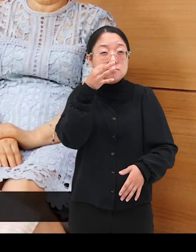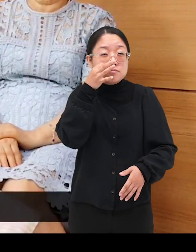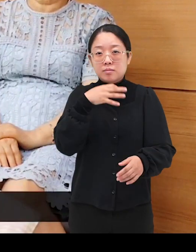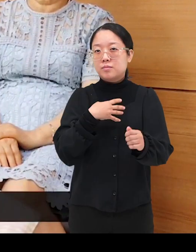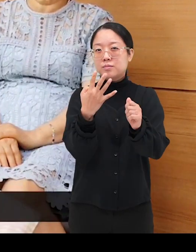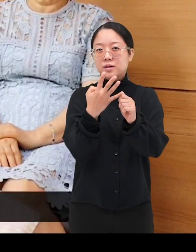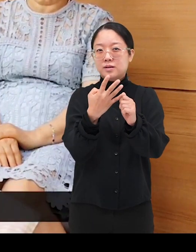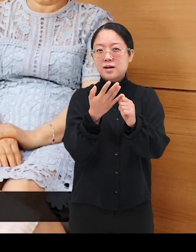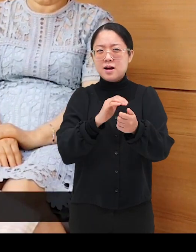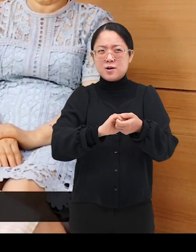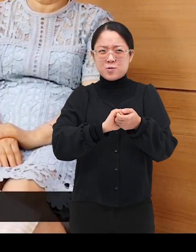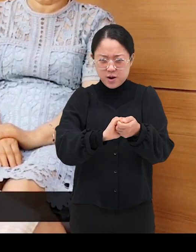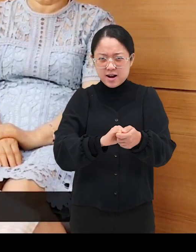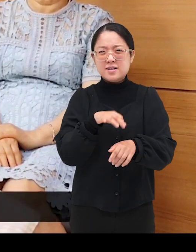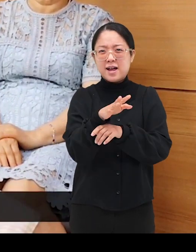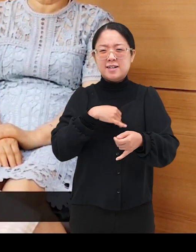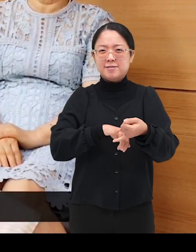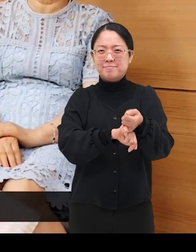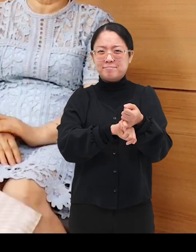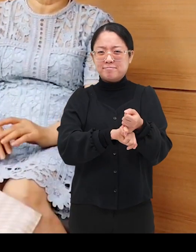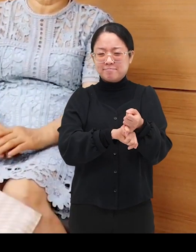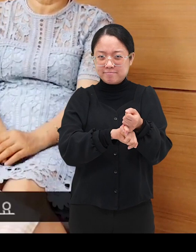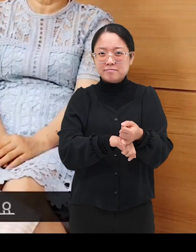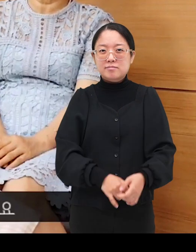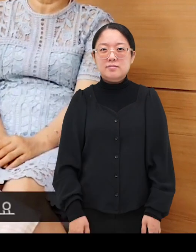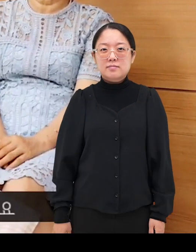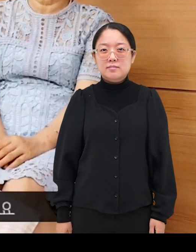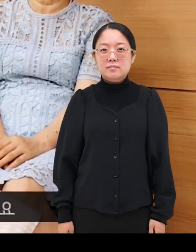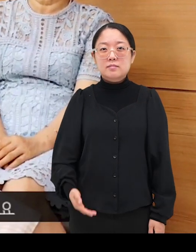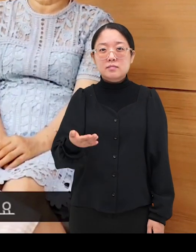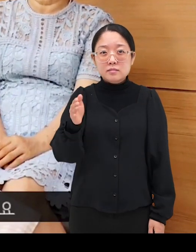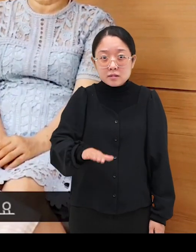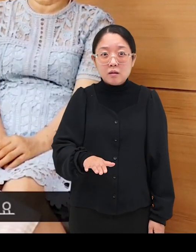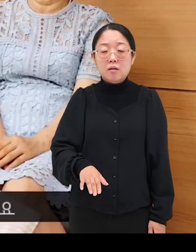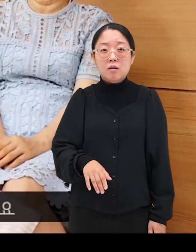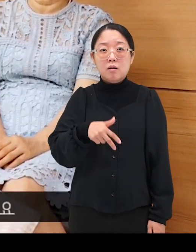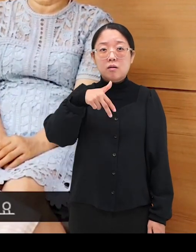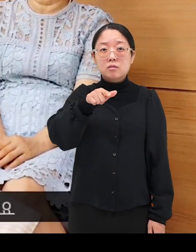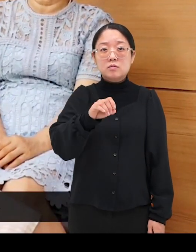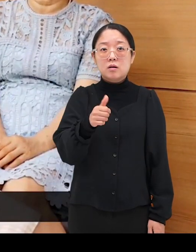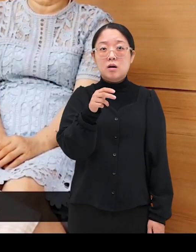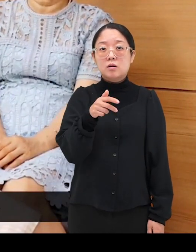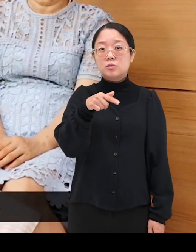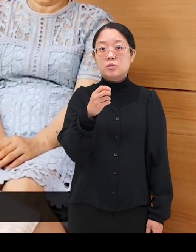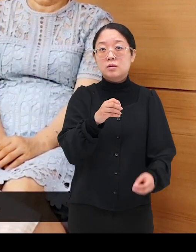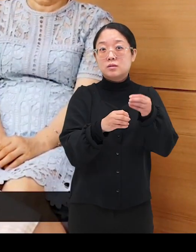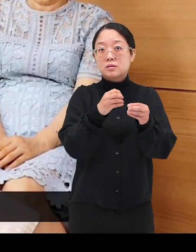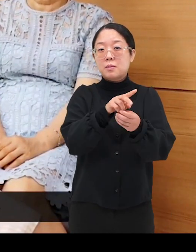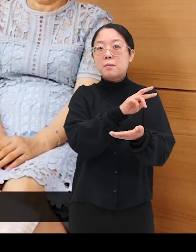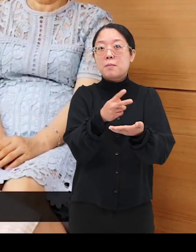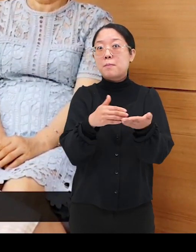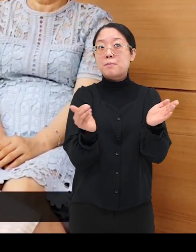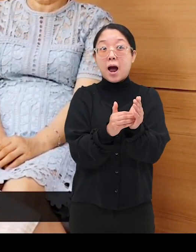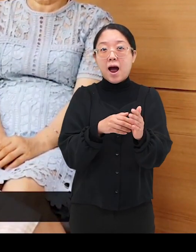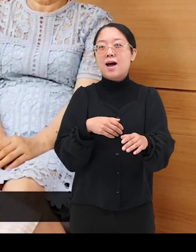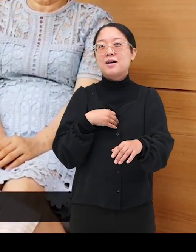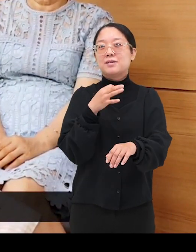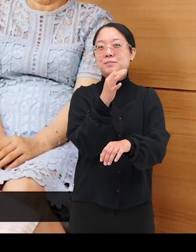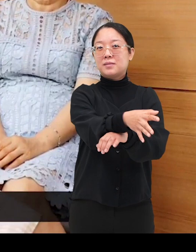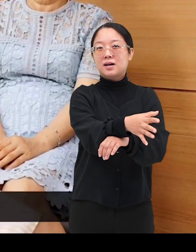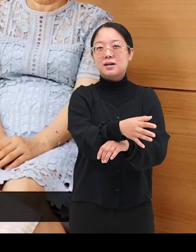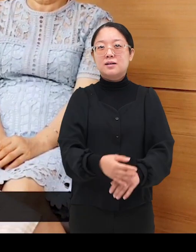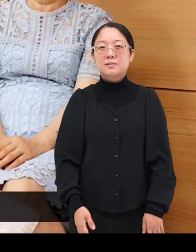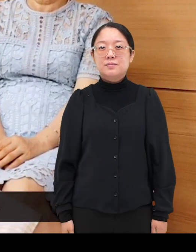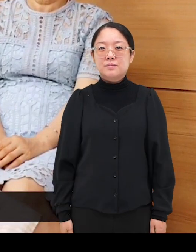그때는 꼭 사봐야겠다 싶어서 이제 정현종 시인이 번역하신 걸 사서 봤거든요. 그리고 나서 그리고서는